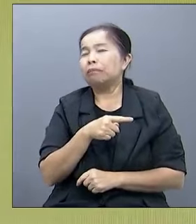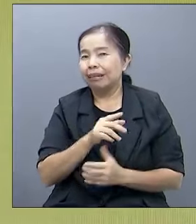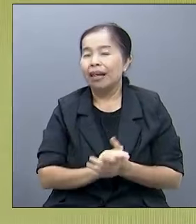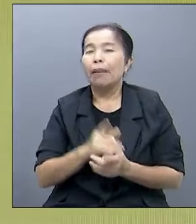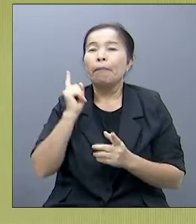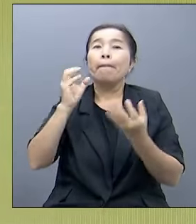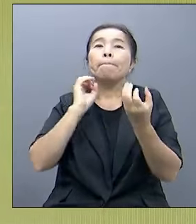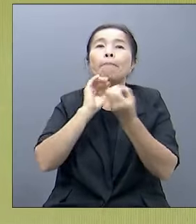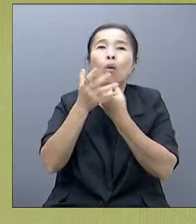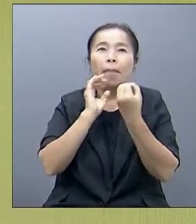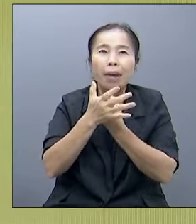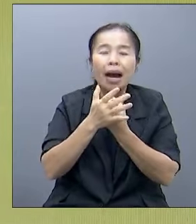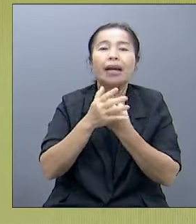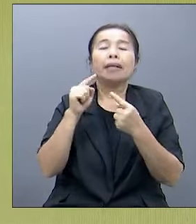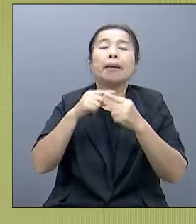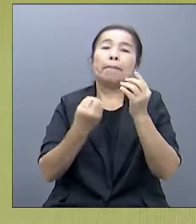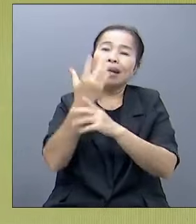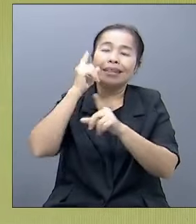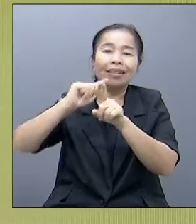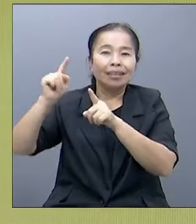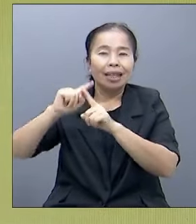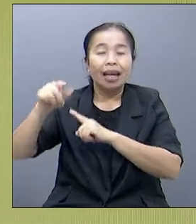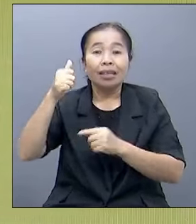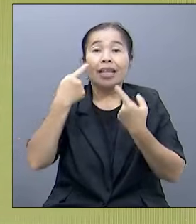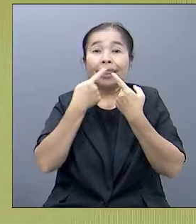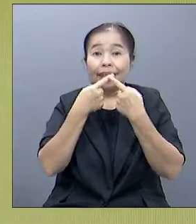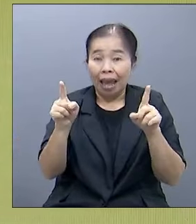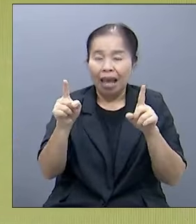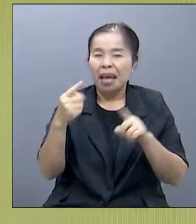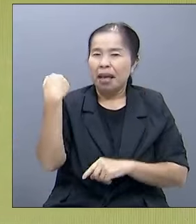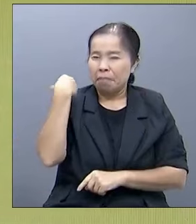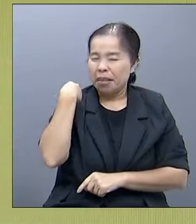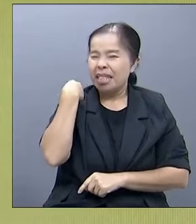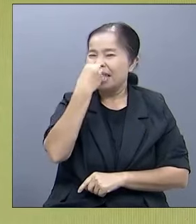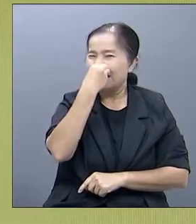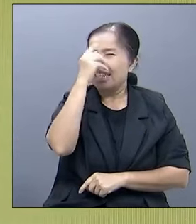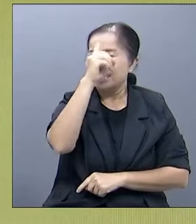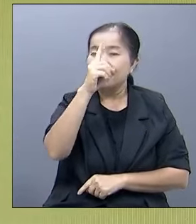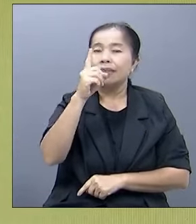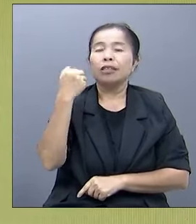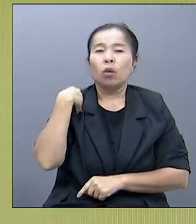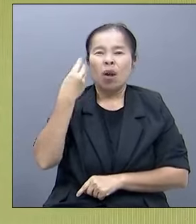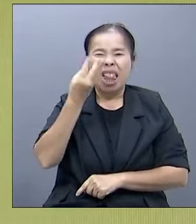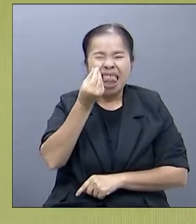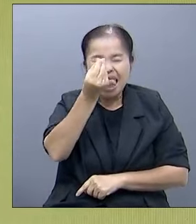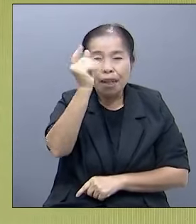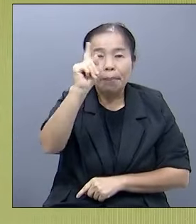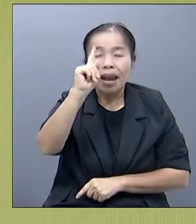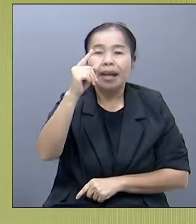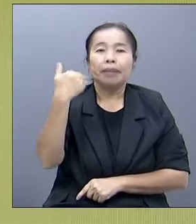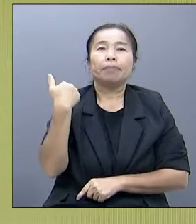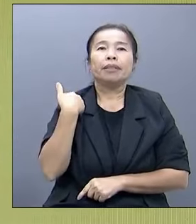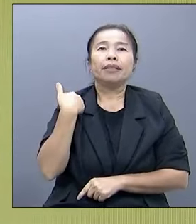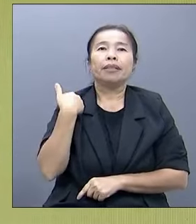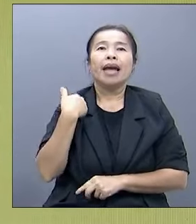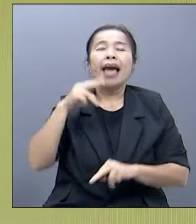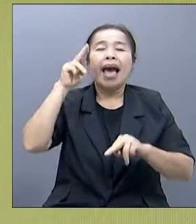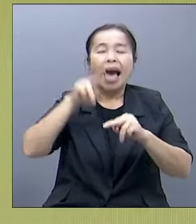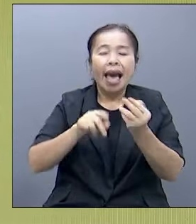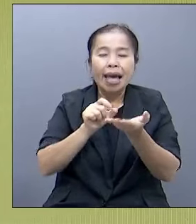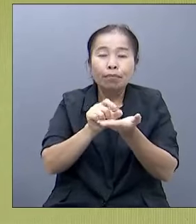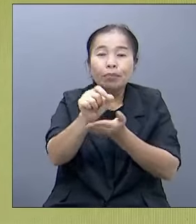รือว่าผักตามฤดูกาลนะคะคุณผู้ชมแต่หนึ่งในอาหารตามฤดูกาลอยากกินต้องรีบกินช่วงนี้นั่นก็คือไข่มดแดงแ